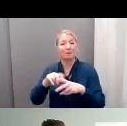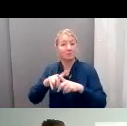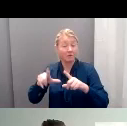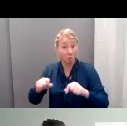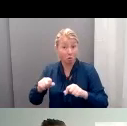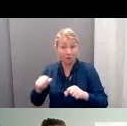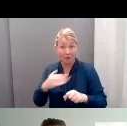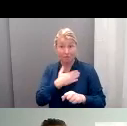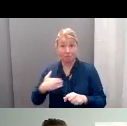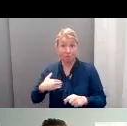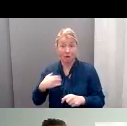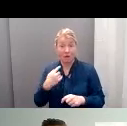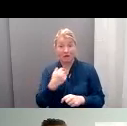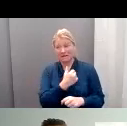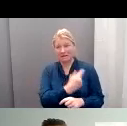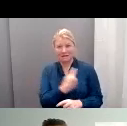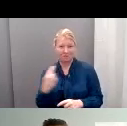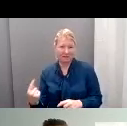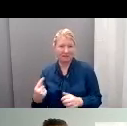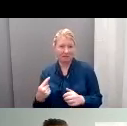uppmuntra också